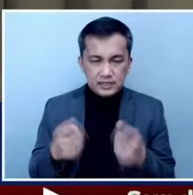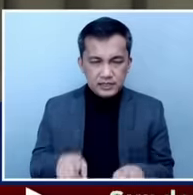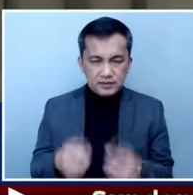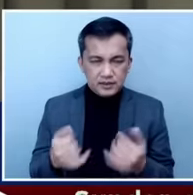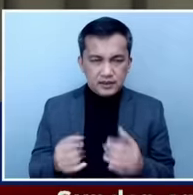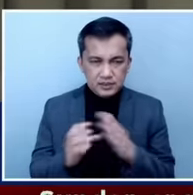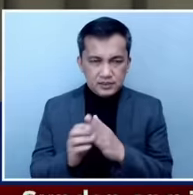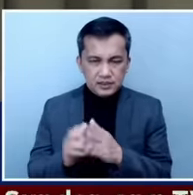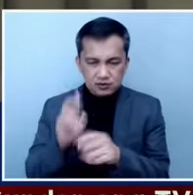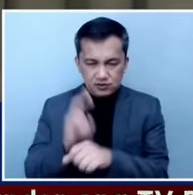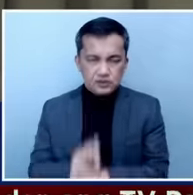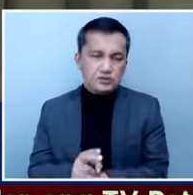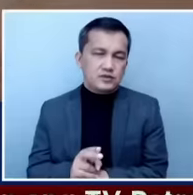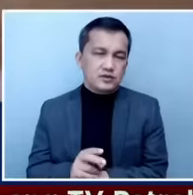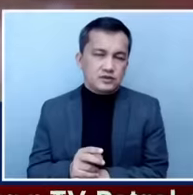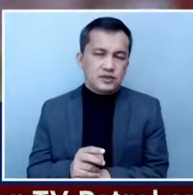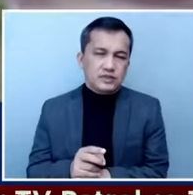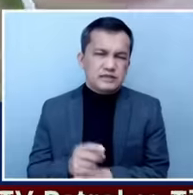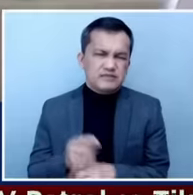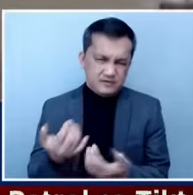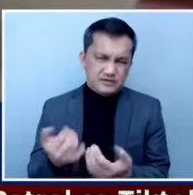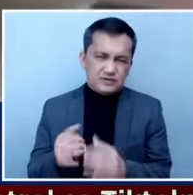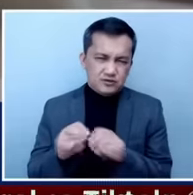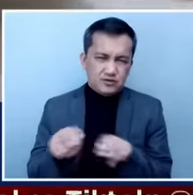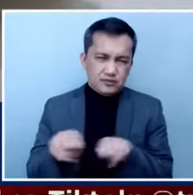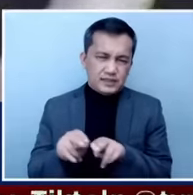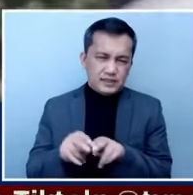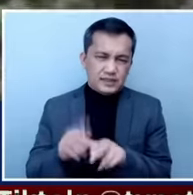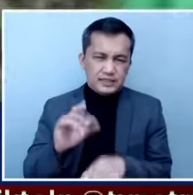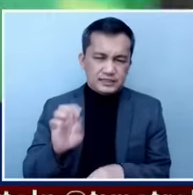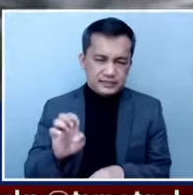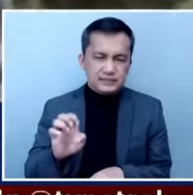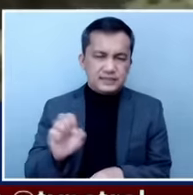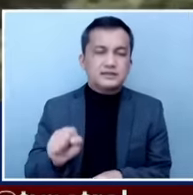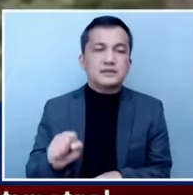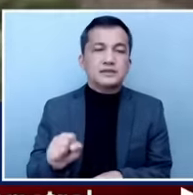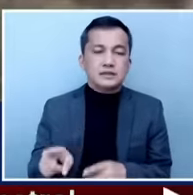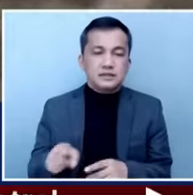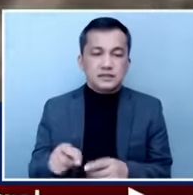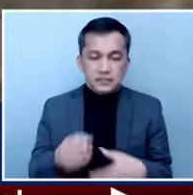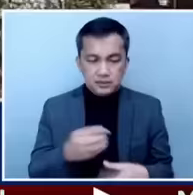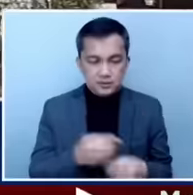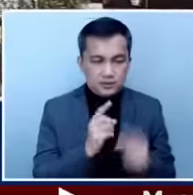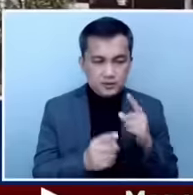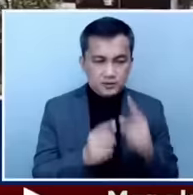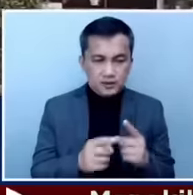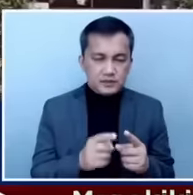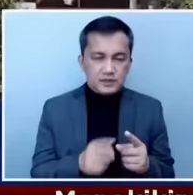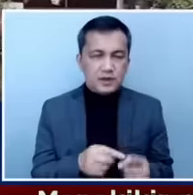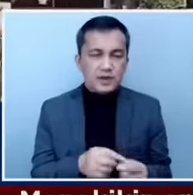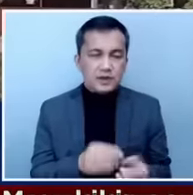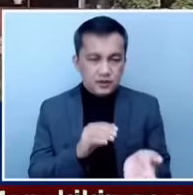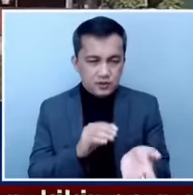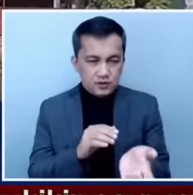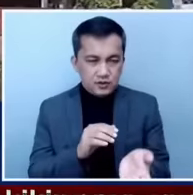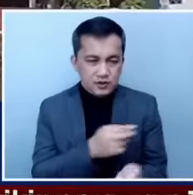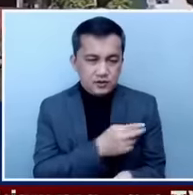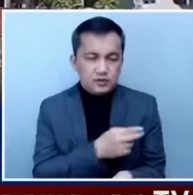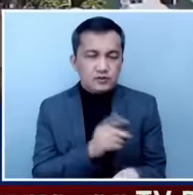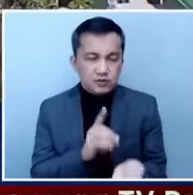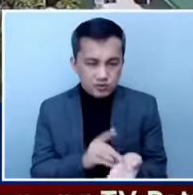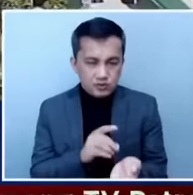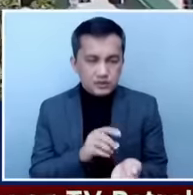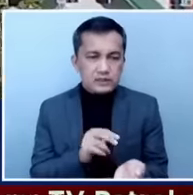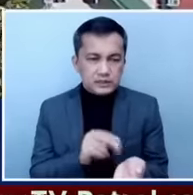usual cases na lamang. Dagdag ni Magalong, sa kanilang pakikipag-usap sa mga health official, natukoy na ang maaring dahilan ng